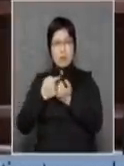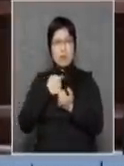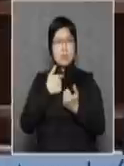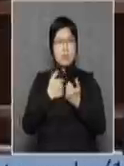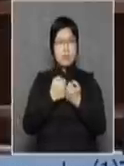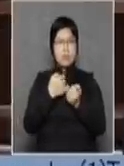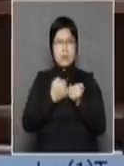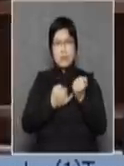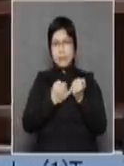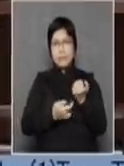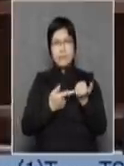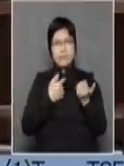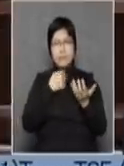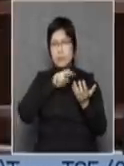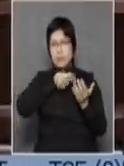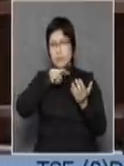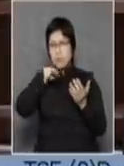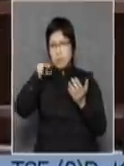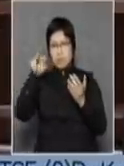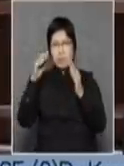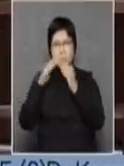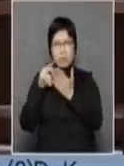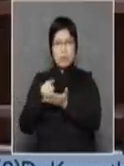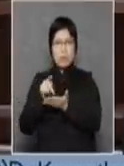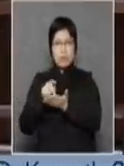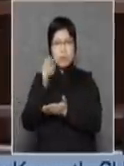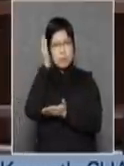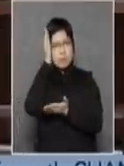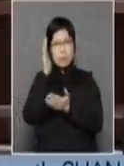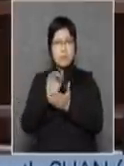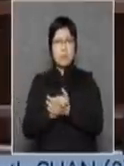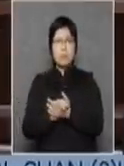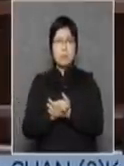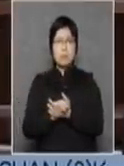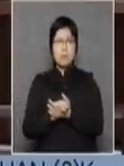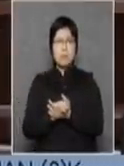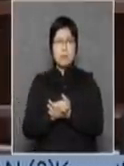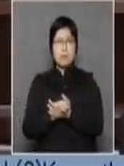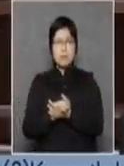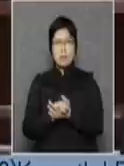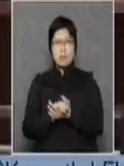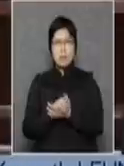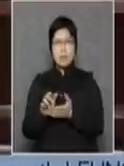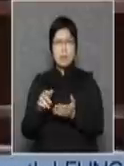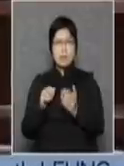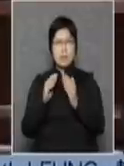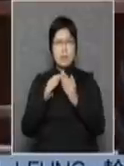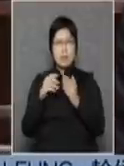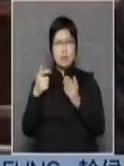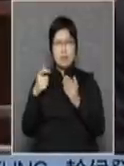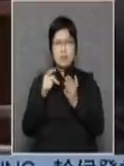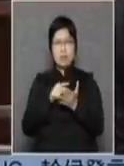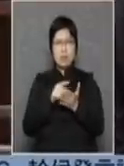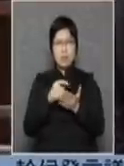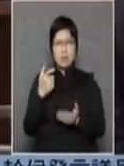咪要搵樓去租去住啦。咁自然呢，就會將嗰啲樓價租金